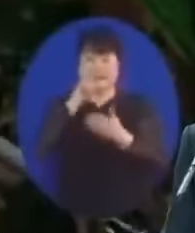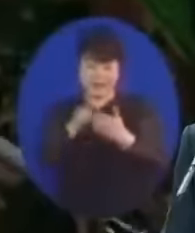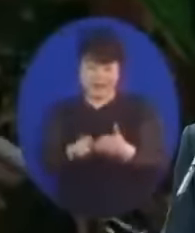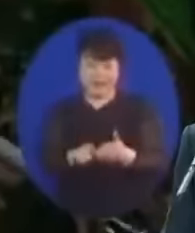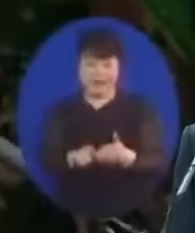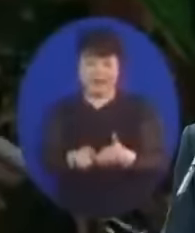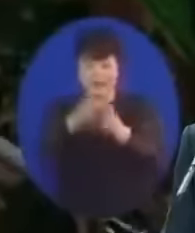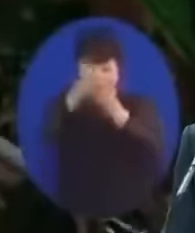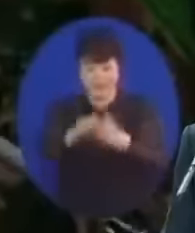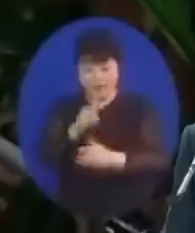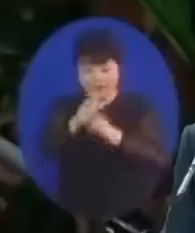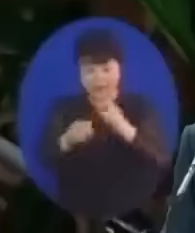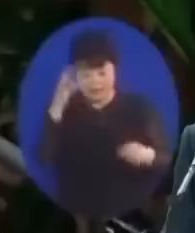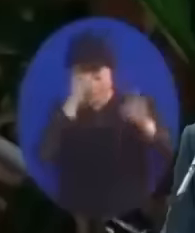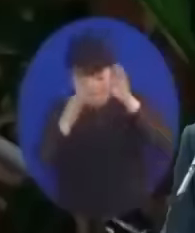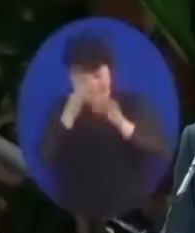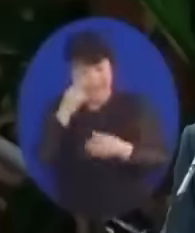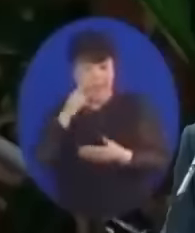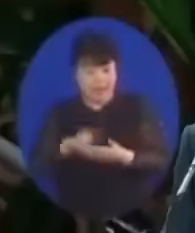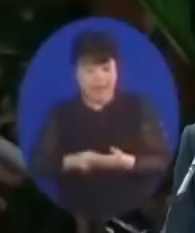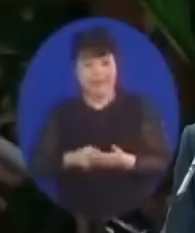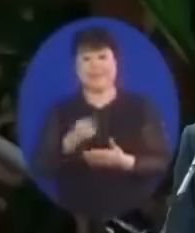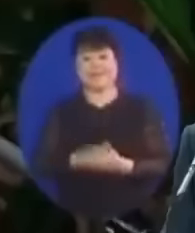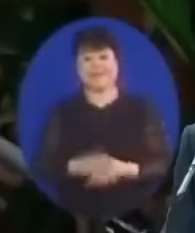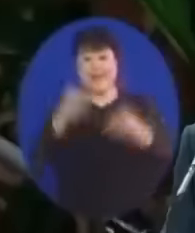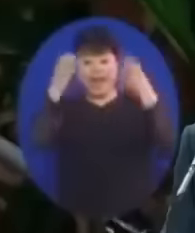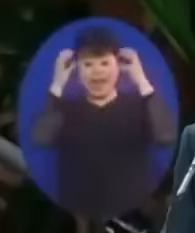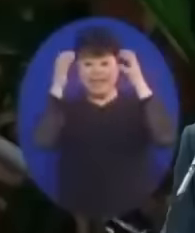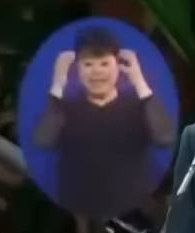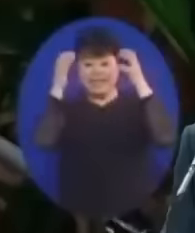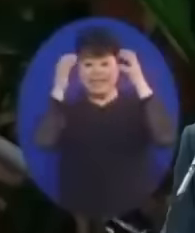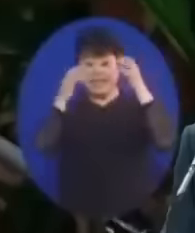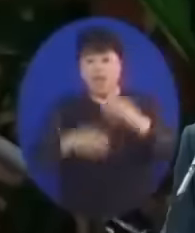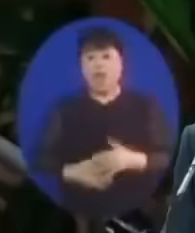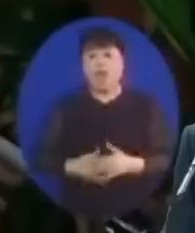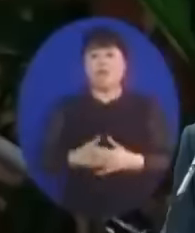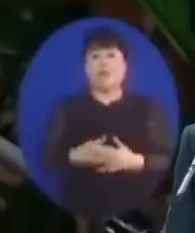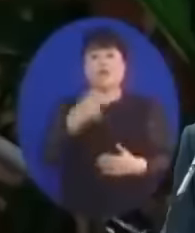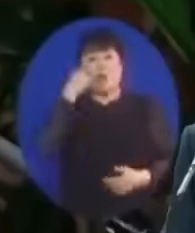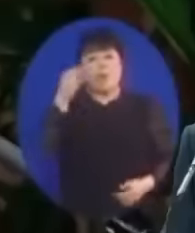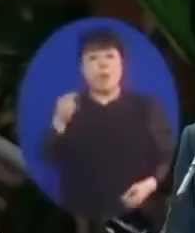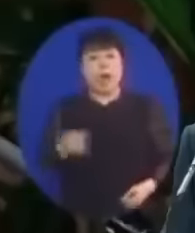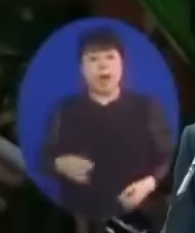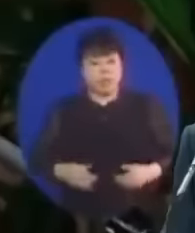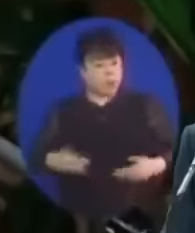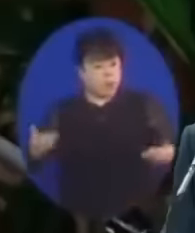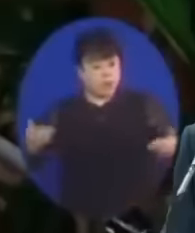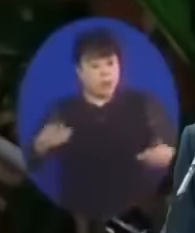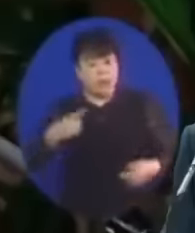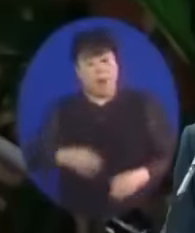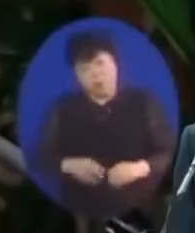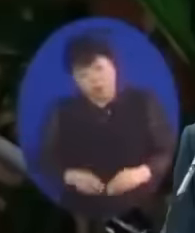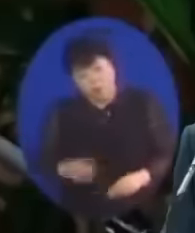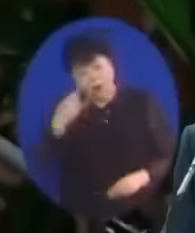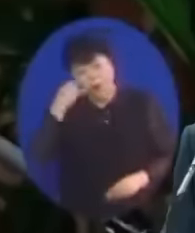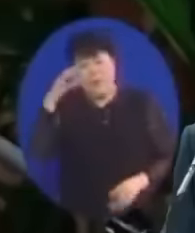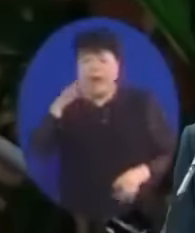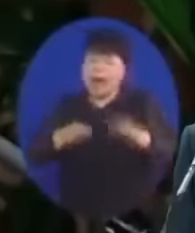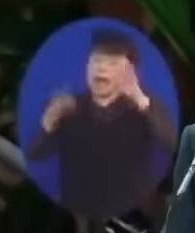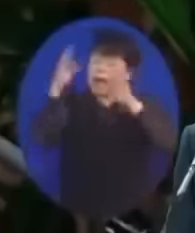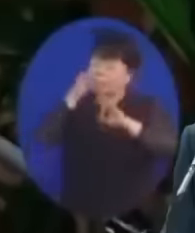그런 말미암아 우리가 하나님을 찾게 만드는 것입니다. 어린아이가 배부를 때는 엄마를 안 찾지만은 배가 고프면 엄마를